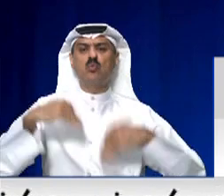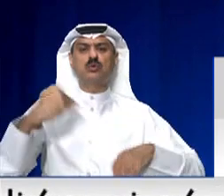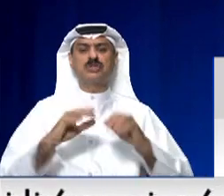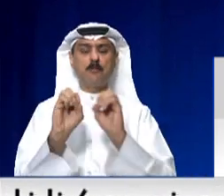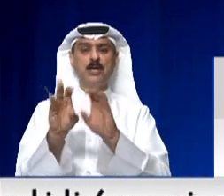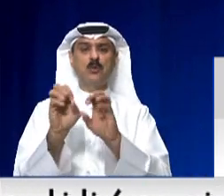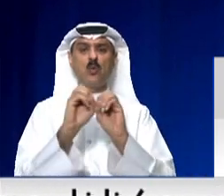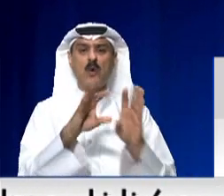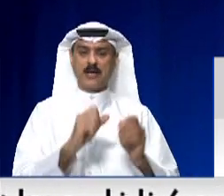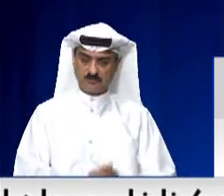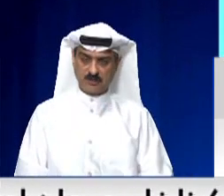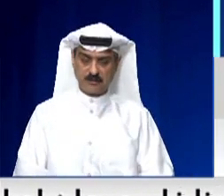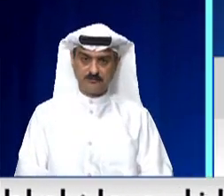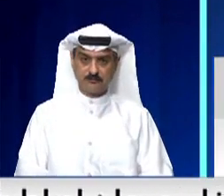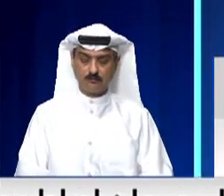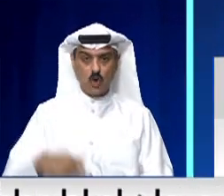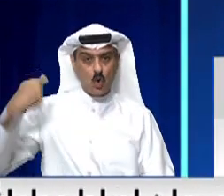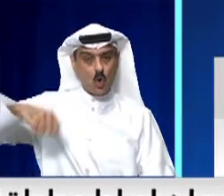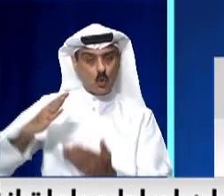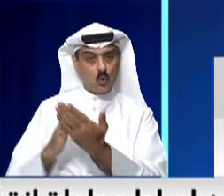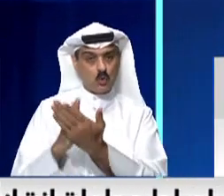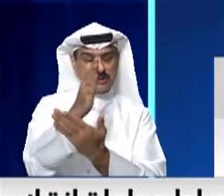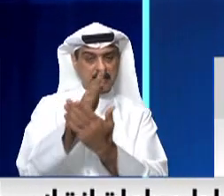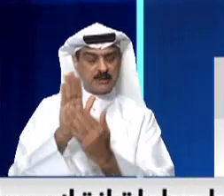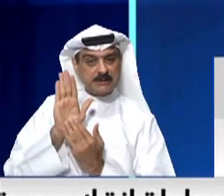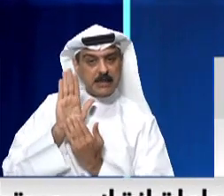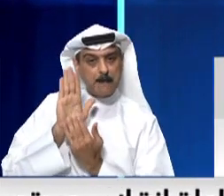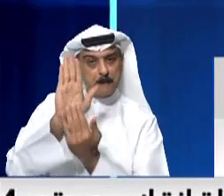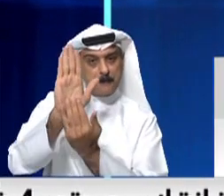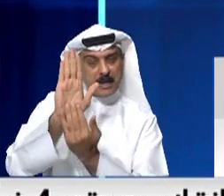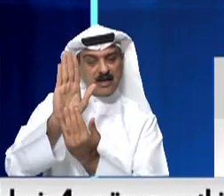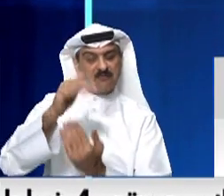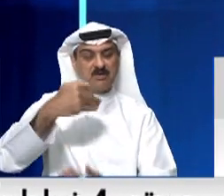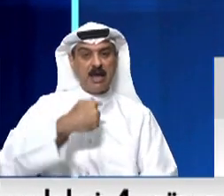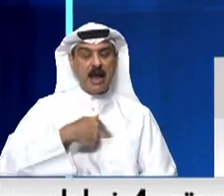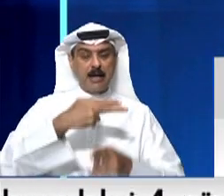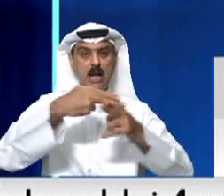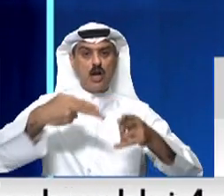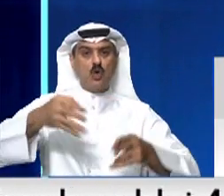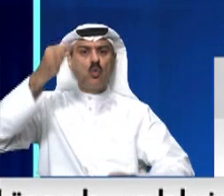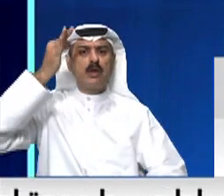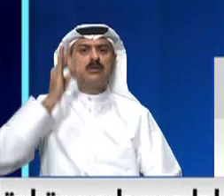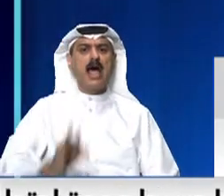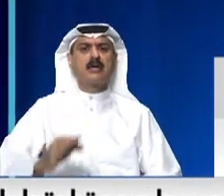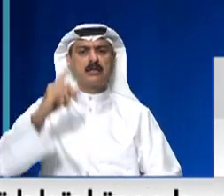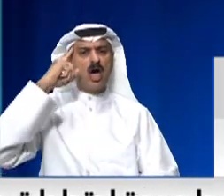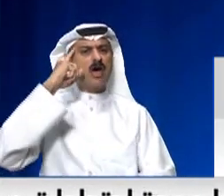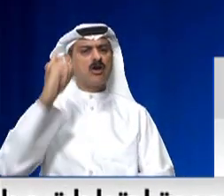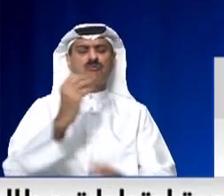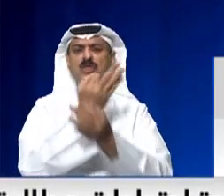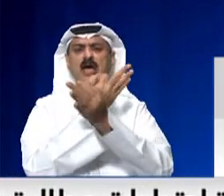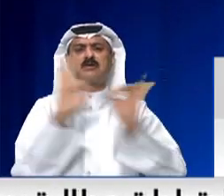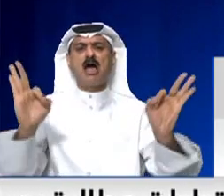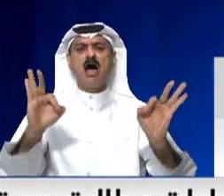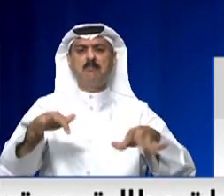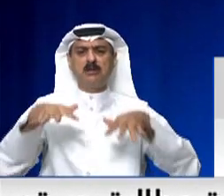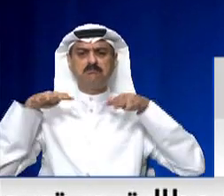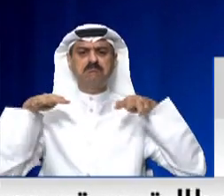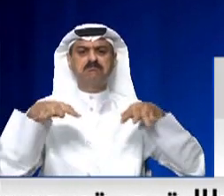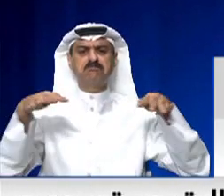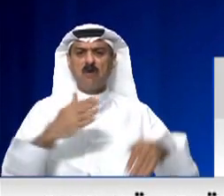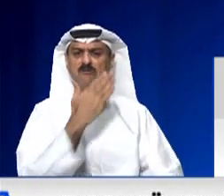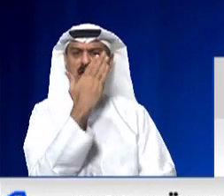اخرين وقالت الخارجيه في بيان لها ان دوله الكويت تؤكد رفضها القاطع لجميع اشكال العنف